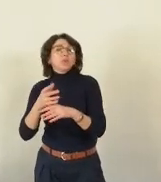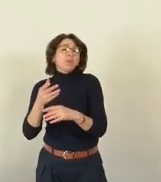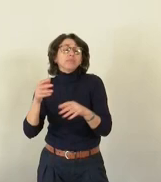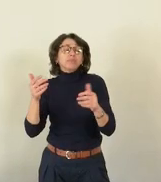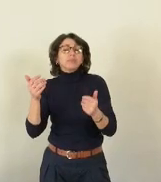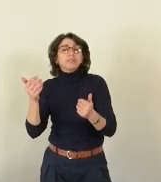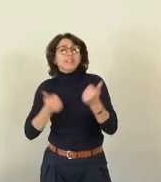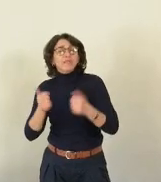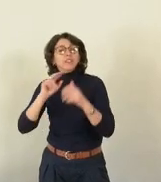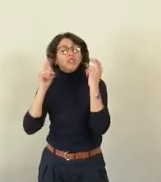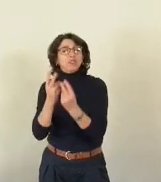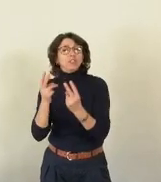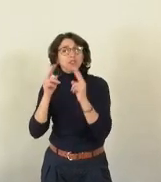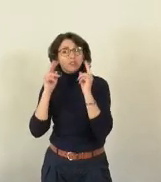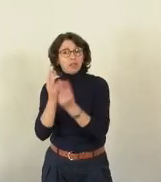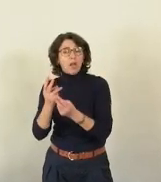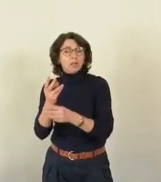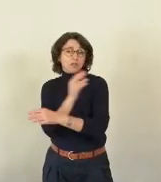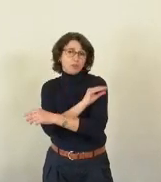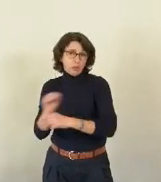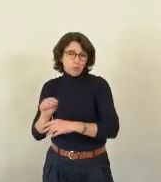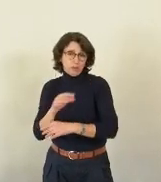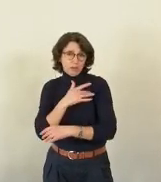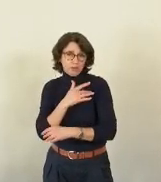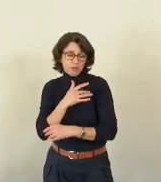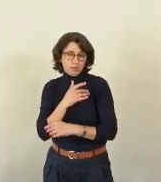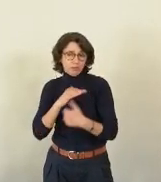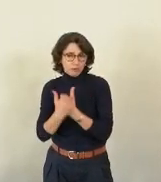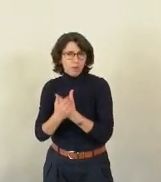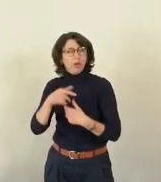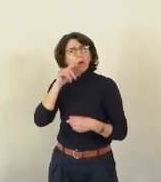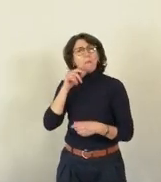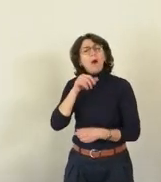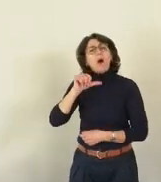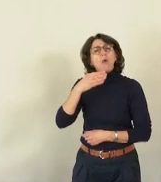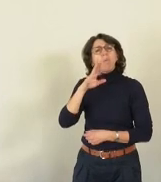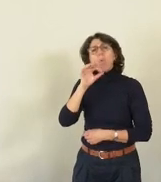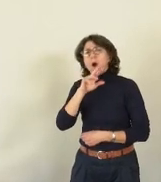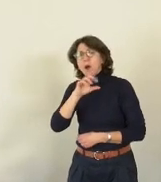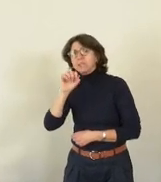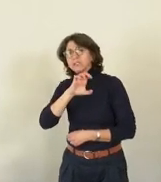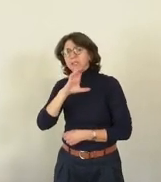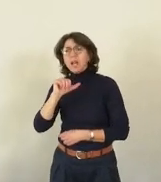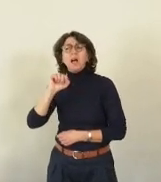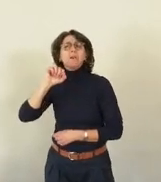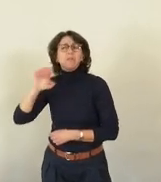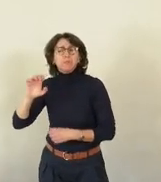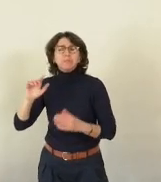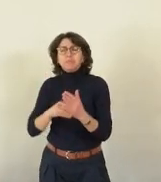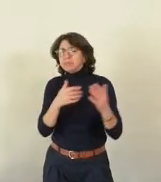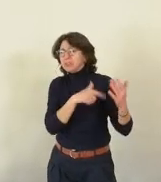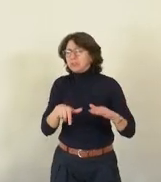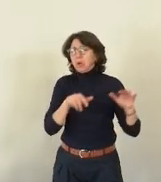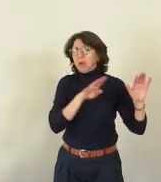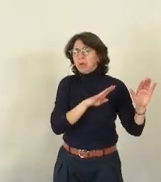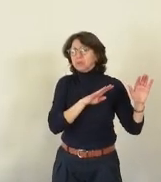fonctionnement tel que mis en place par Ambroise croisa entre 1946 et 1967 une application directe du programme